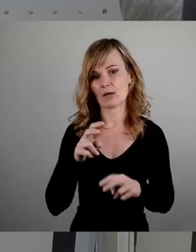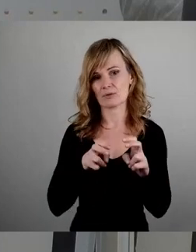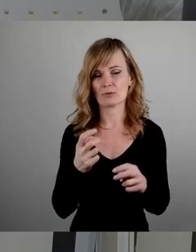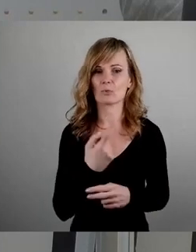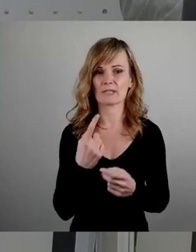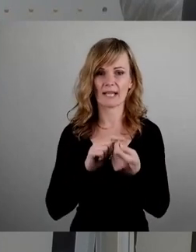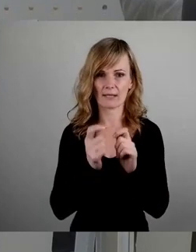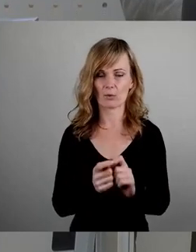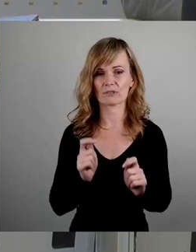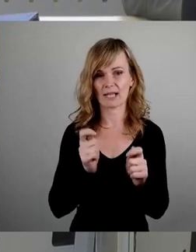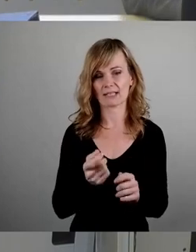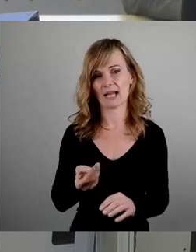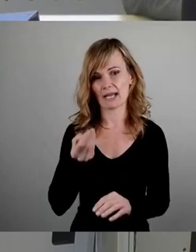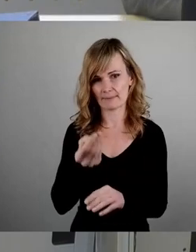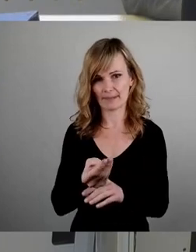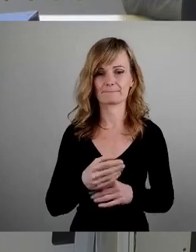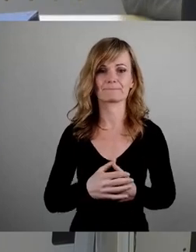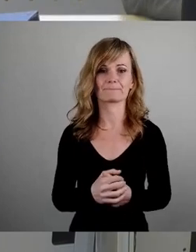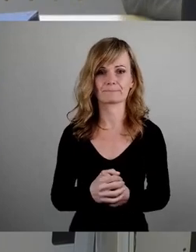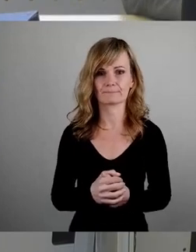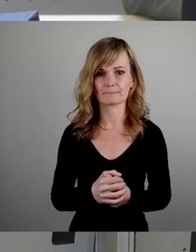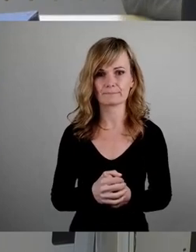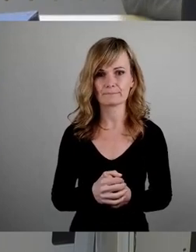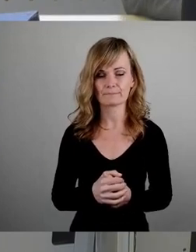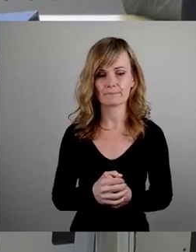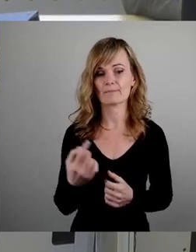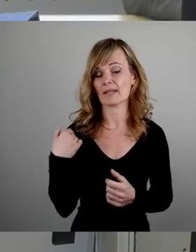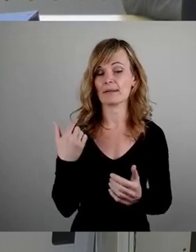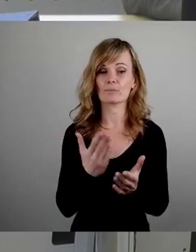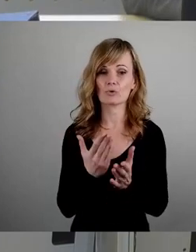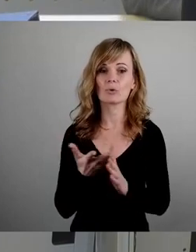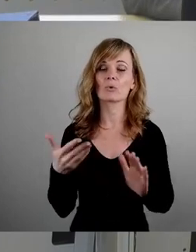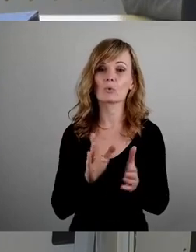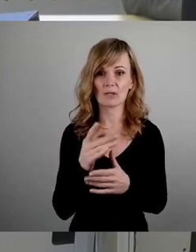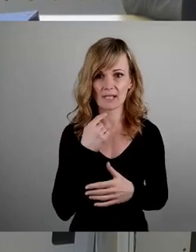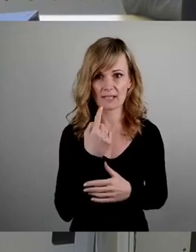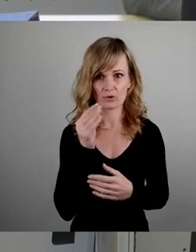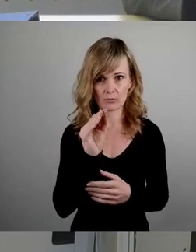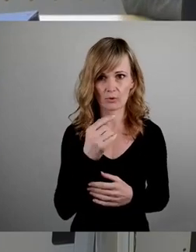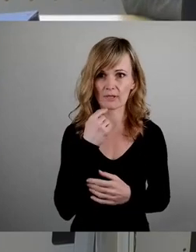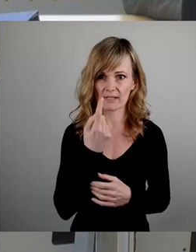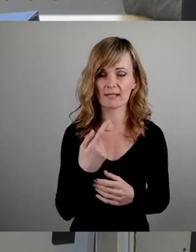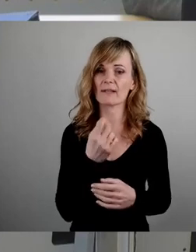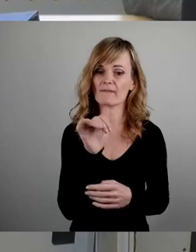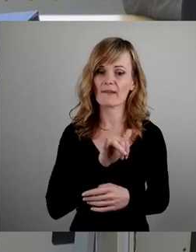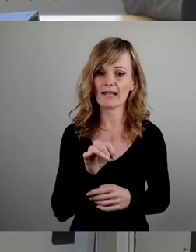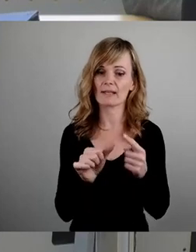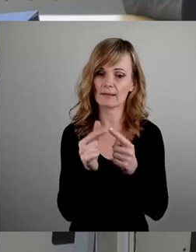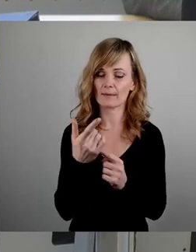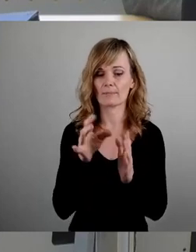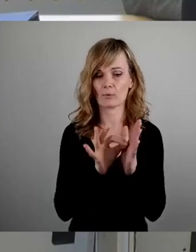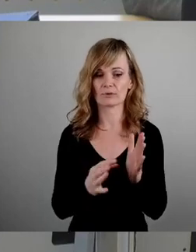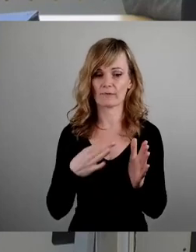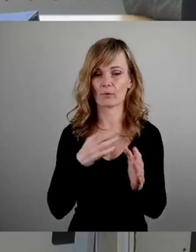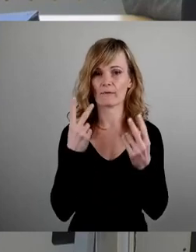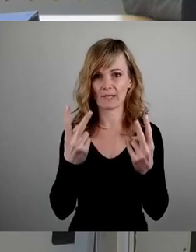Änderungsantrag einbringen. Es wurde jetzt bereits auch kurz schon angesprochen, was für Punkte uns wichtig sind. Es sind im Wesentlichen